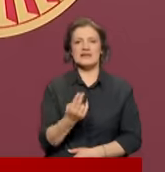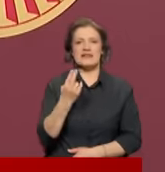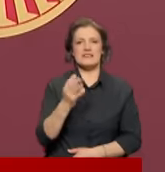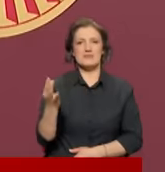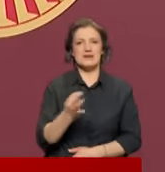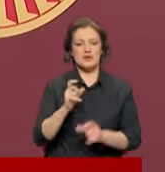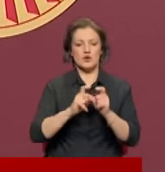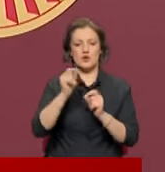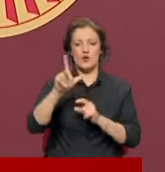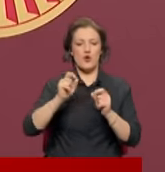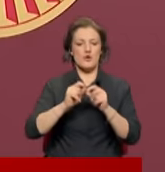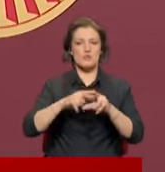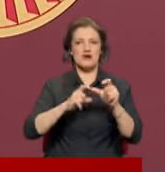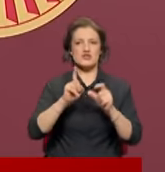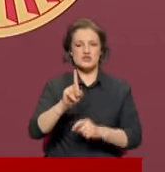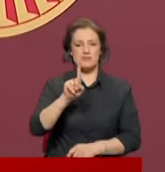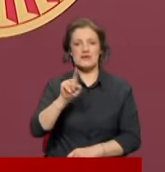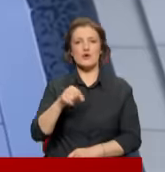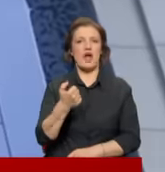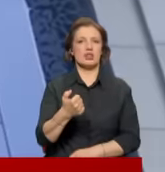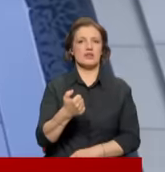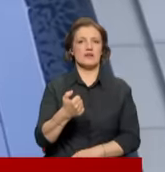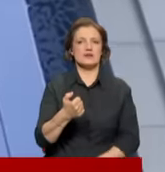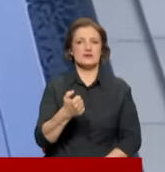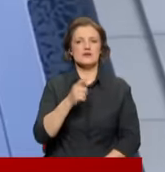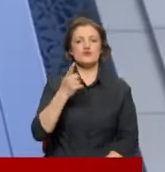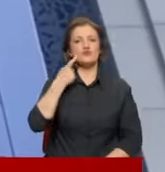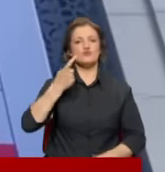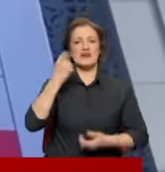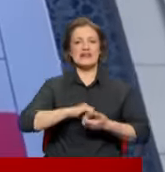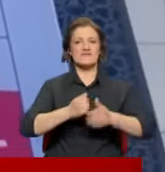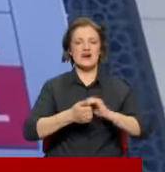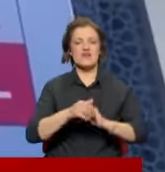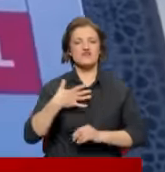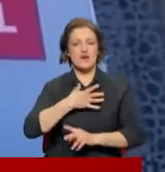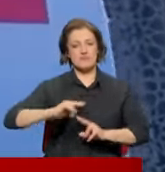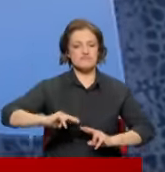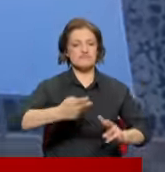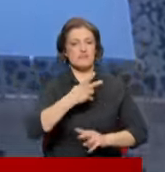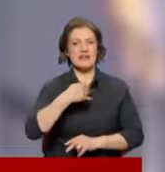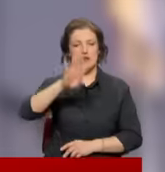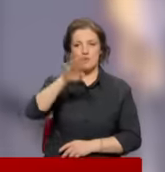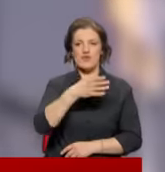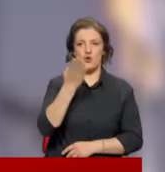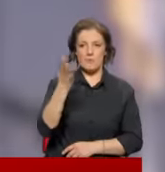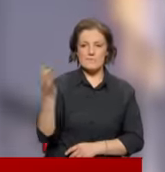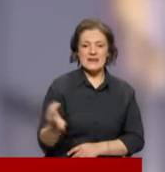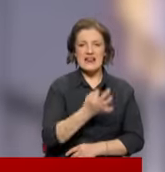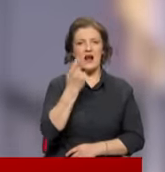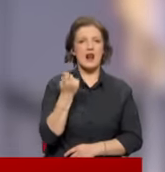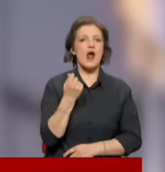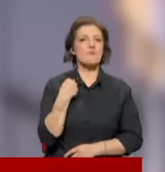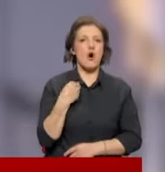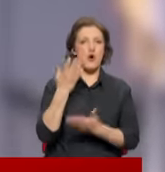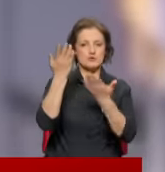milyar, Gölbeşi bir ilçe belediyesi 1.6 milyar. Cumhur İttifakı'ndan CHP'ye geçen belediyelerdeki bilanço milyarlarca liralık